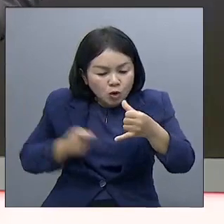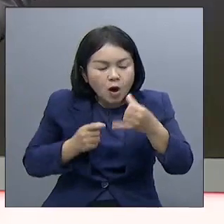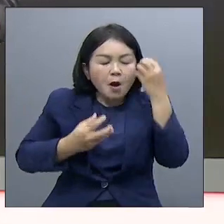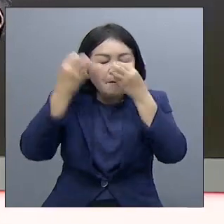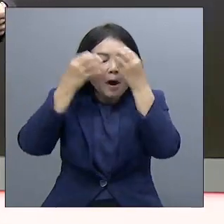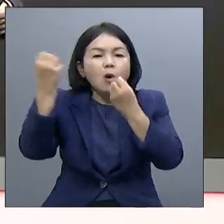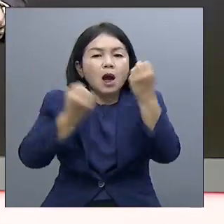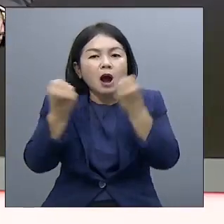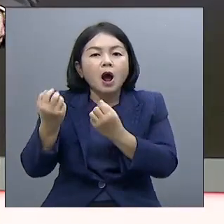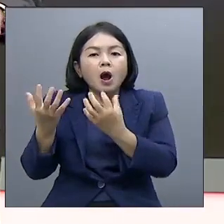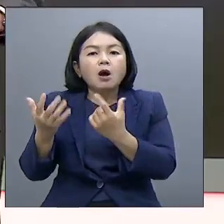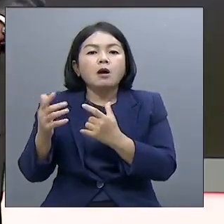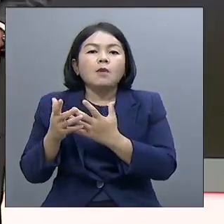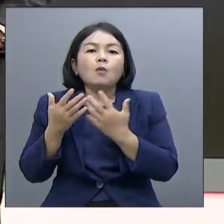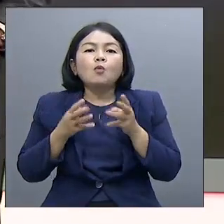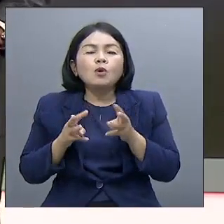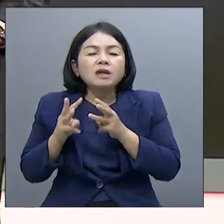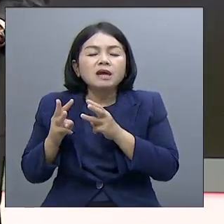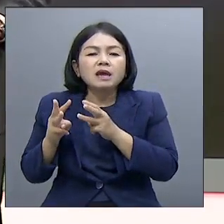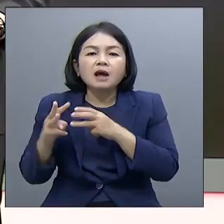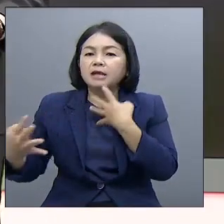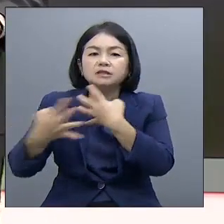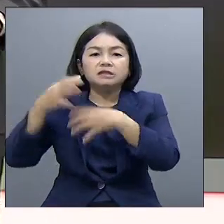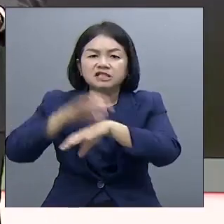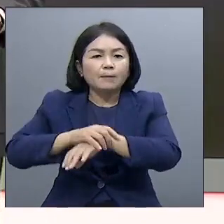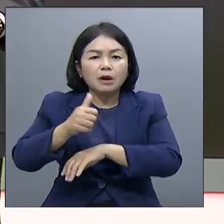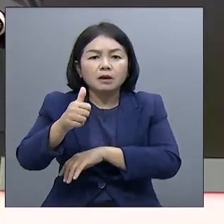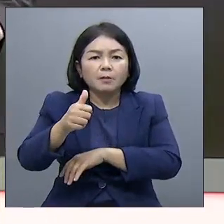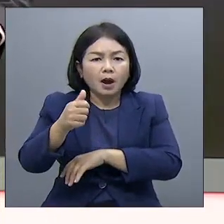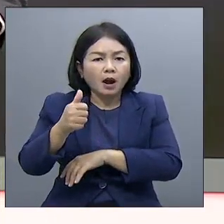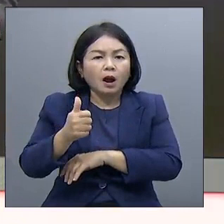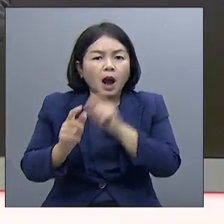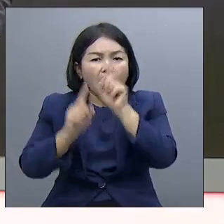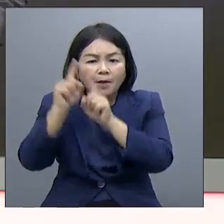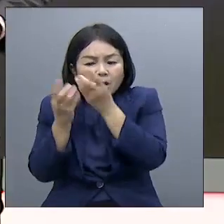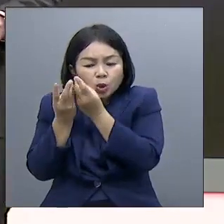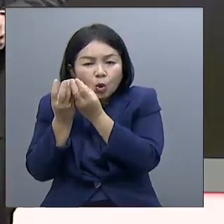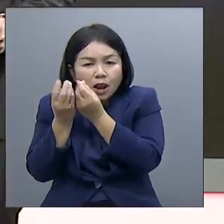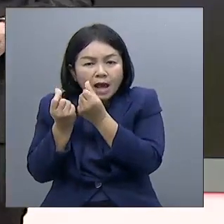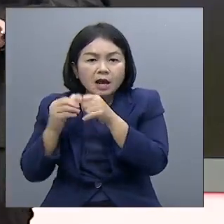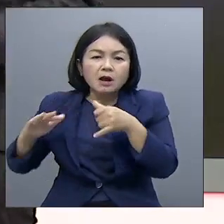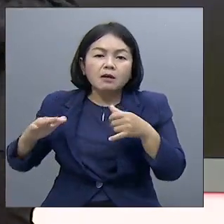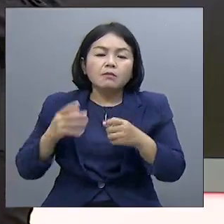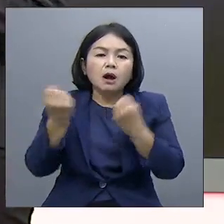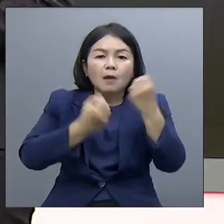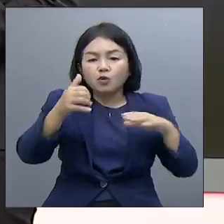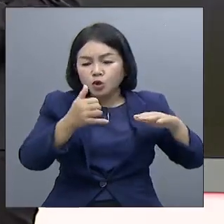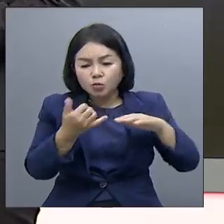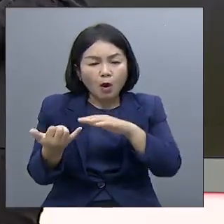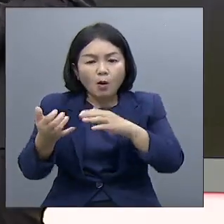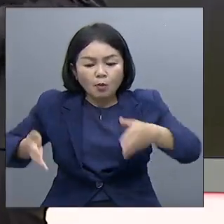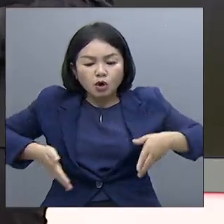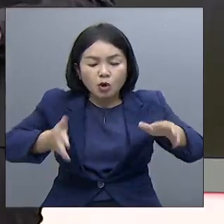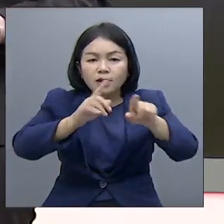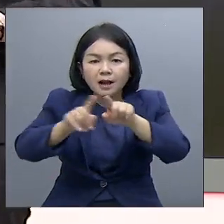บไม่รอลงอาญาและสุดท้ายก็คืออาจจะต้องให้รัฐเนี่ยไปประเมินตัวเลขของอุบัติเหตุที่เกิดขึ้นบนท้องถนนทุก